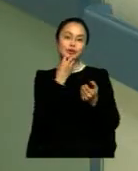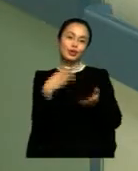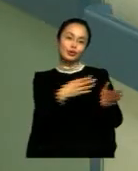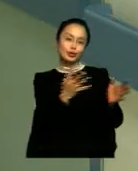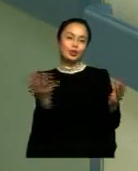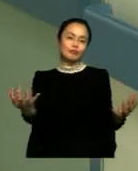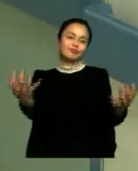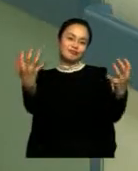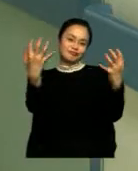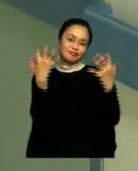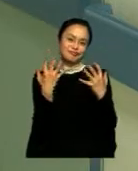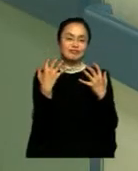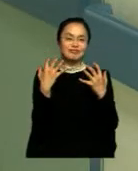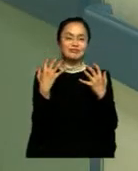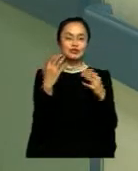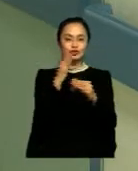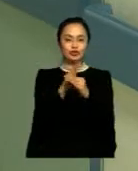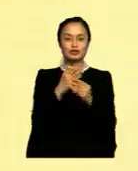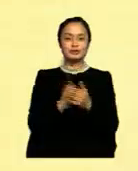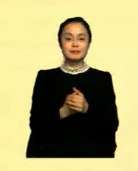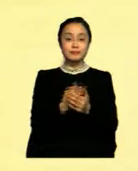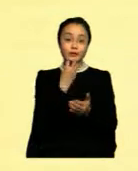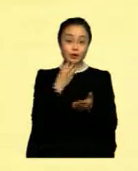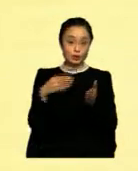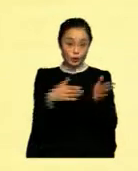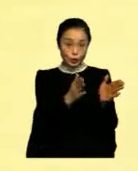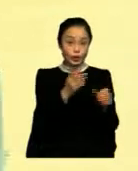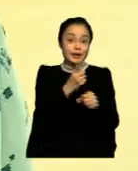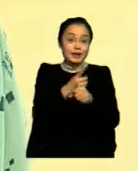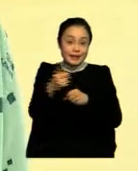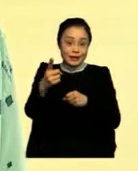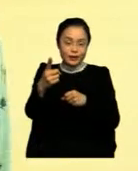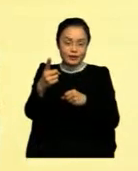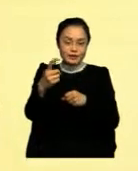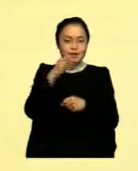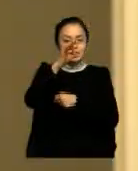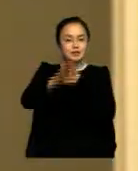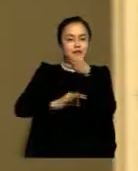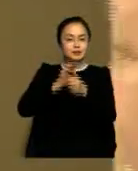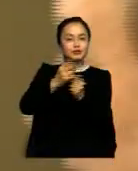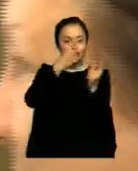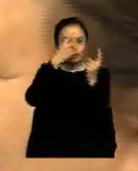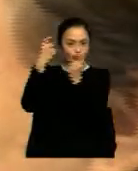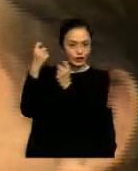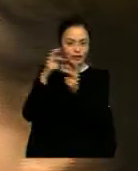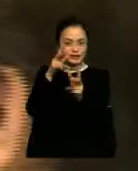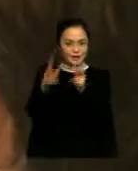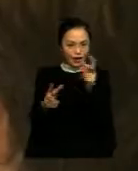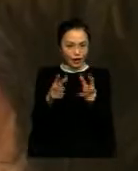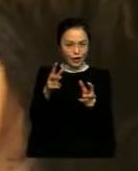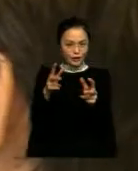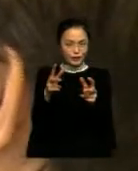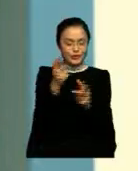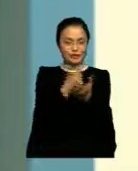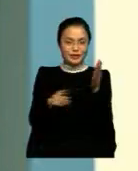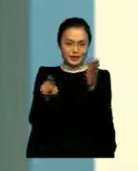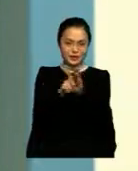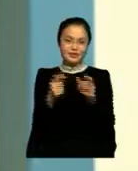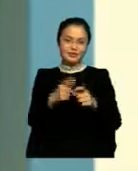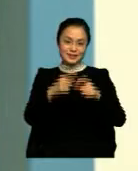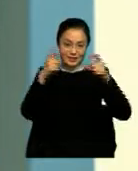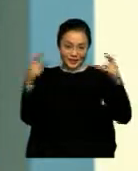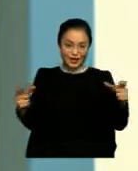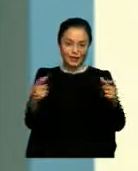생각합니다. 경기도는 내년에 국제 의료 사업 10주년을 맞아 교류 지역과 대상을 확대하는 등 외국인